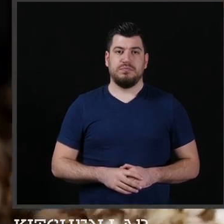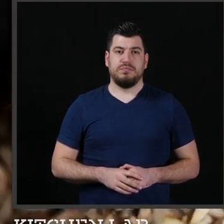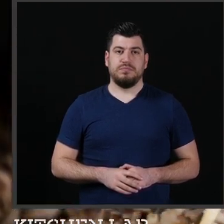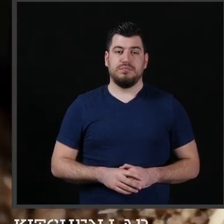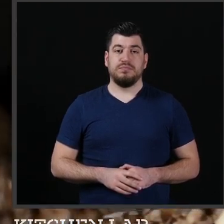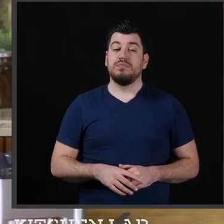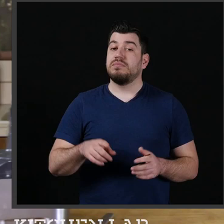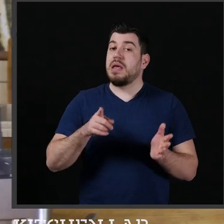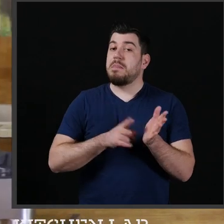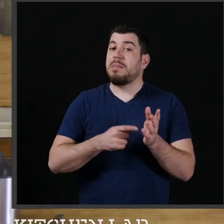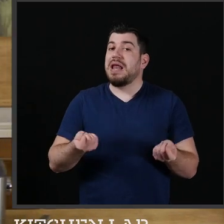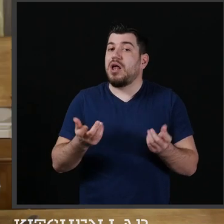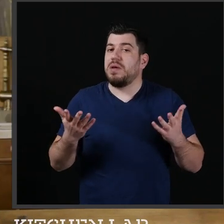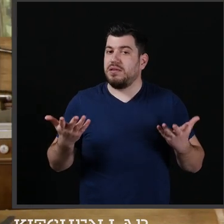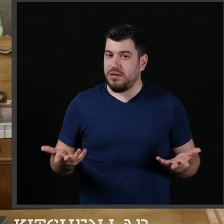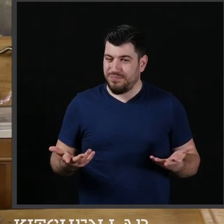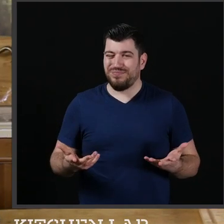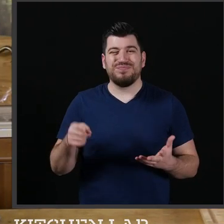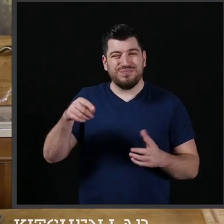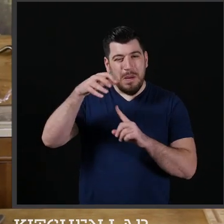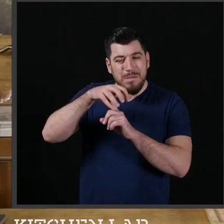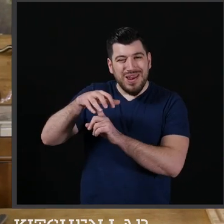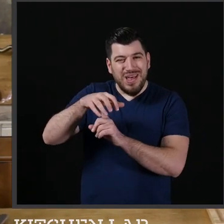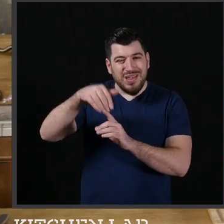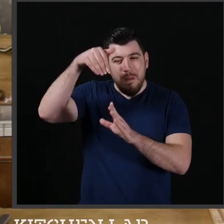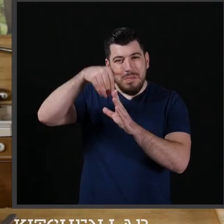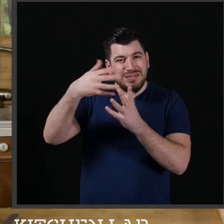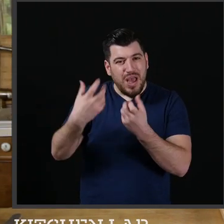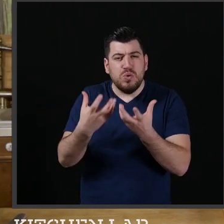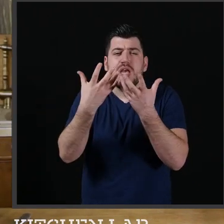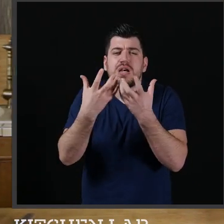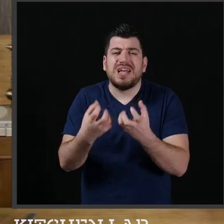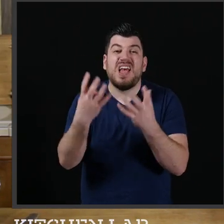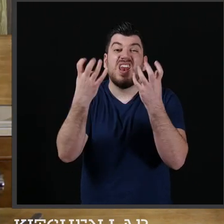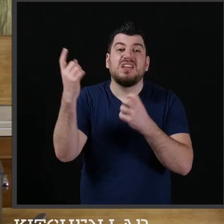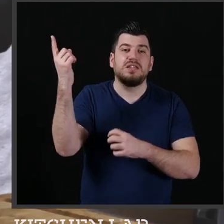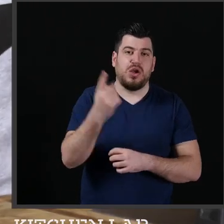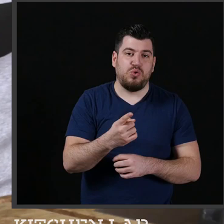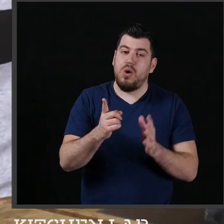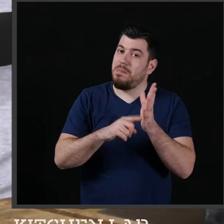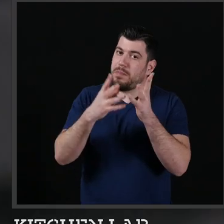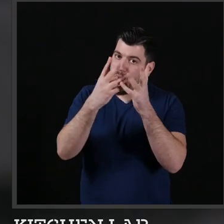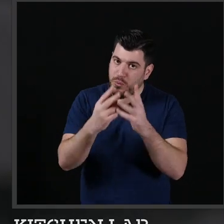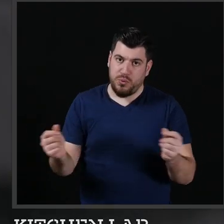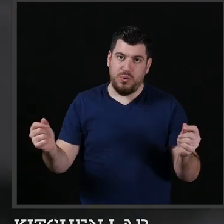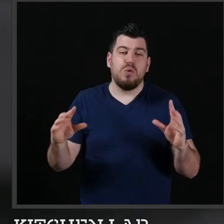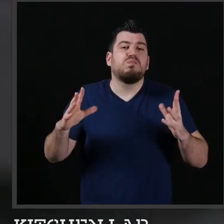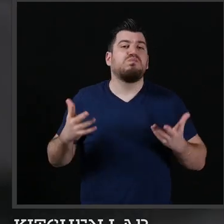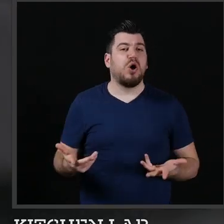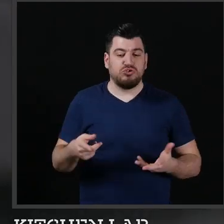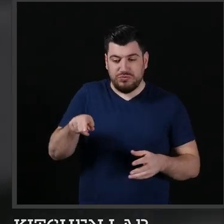Αυτό που πρέπει να κάνουμε είναι να βγάλουμε όλη την υγρασία από τα μανιτάρια, γιατί έχουν 90% υγρασία, και να αφήσουμε όλη τη γεύση. Πώς? Ανάβοντας τη